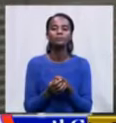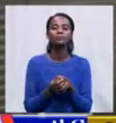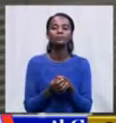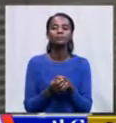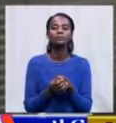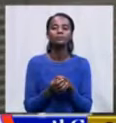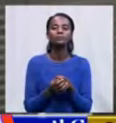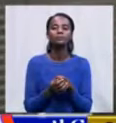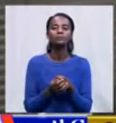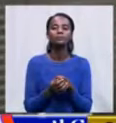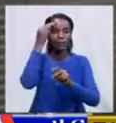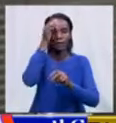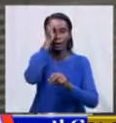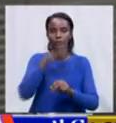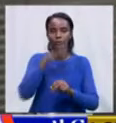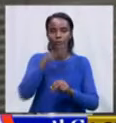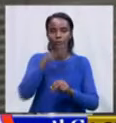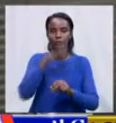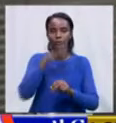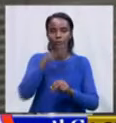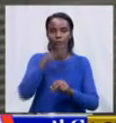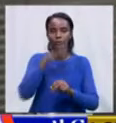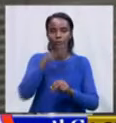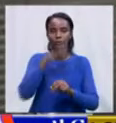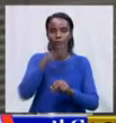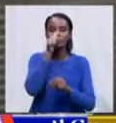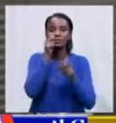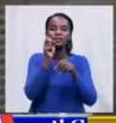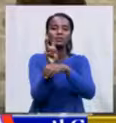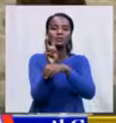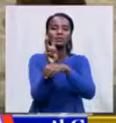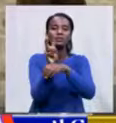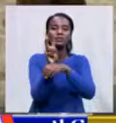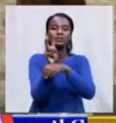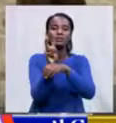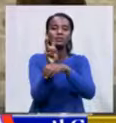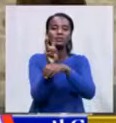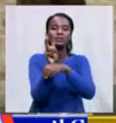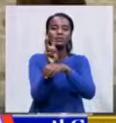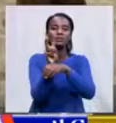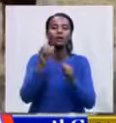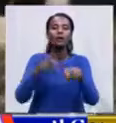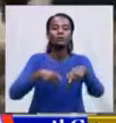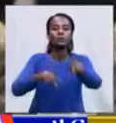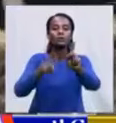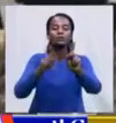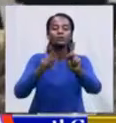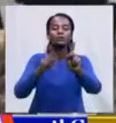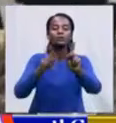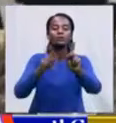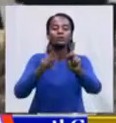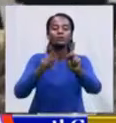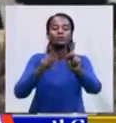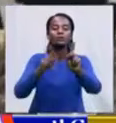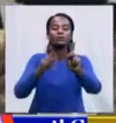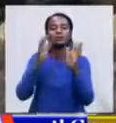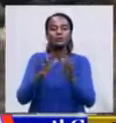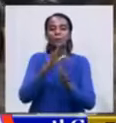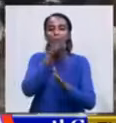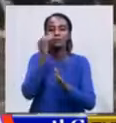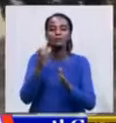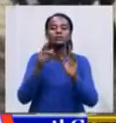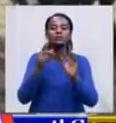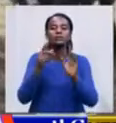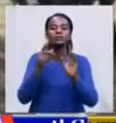የግብርና ሚኒስትሩ አቶ ኡመር ሁሴን ከኢትዮጵያ ቴሌቪዥን ጋር ባደረጉት ቃለ ምልልስ የአርሶ አደሩን ምርትና ምርታማነት ለማሳደግ የተለያዩ